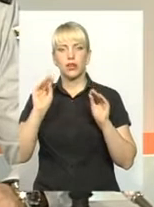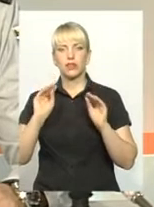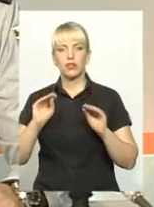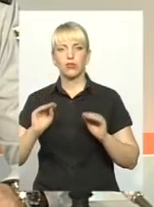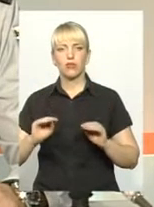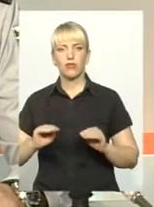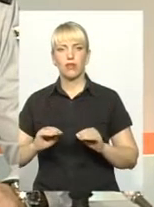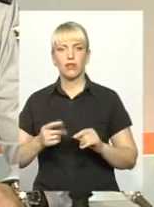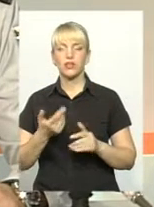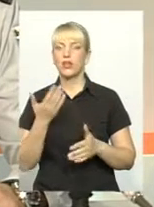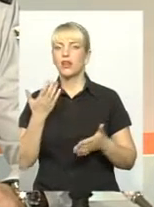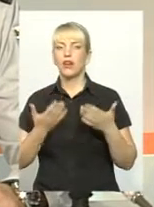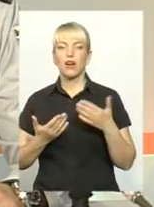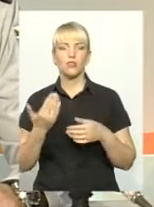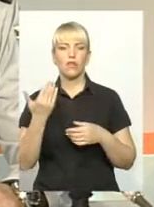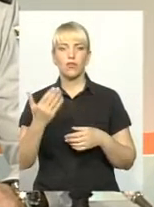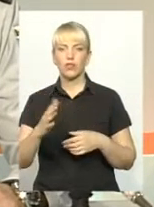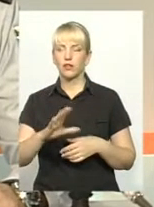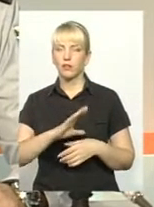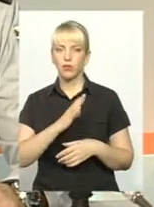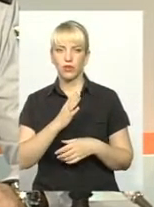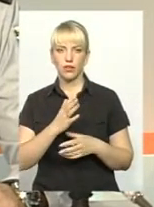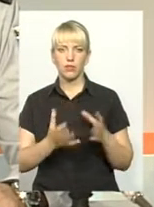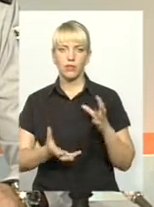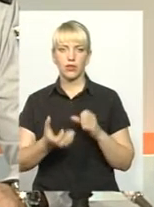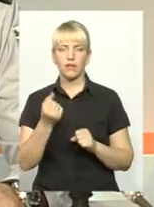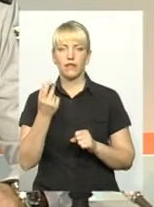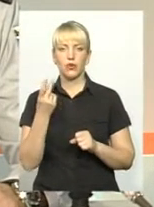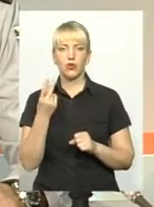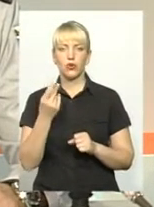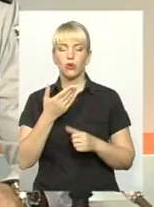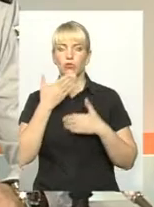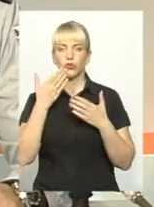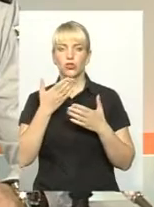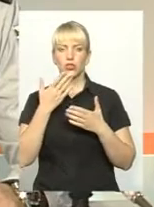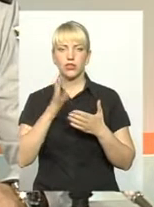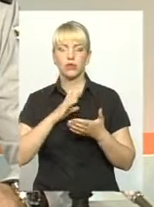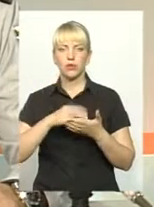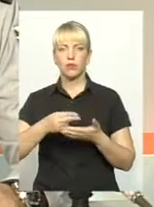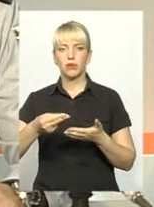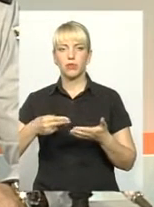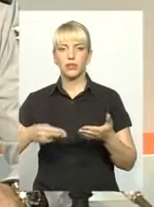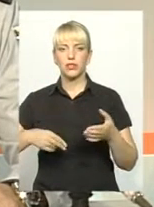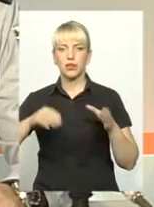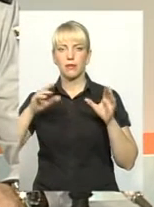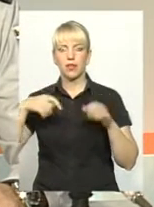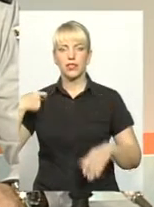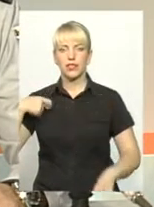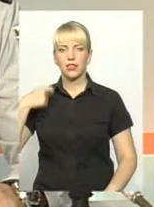законів, якщо вони були підтримані в другому читанні і підписані президентом України, це є суттєвий